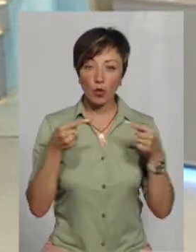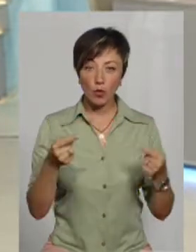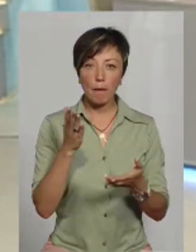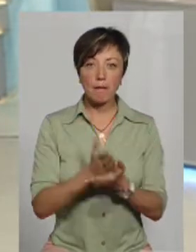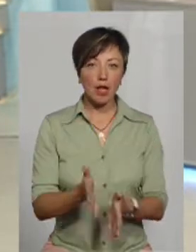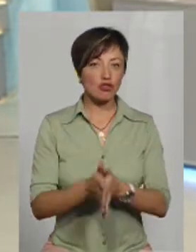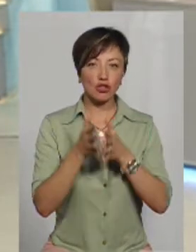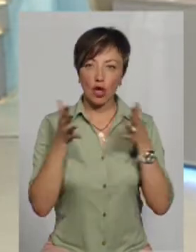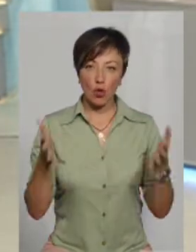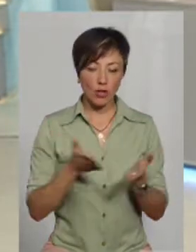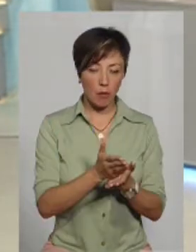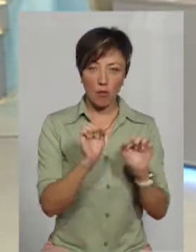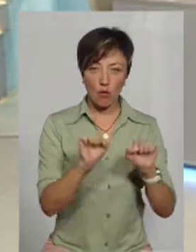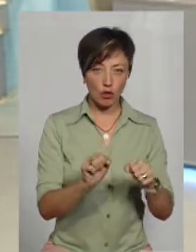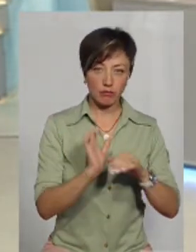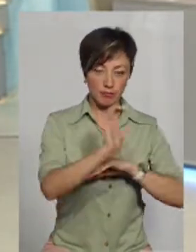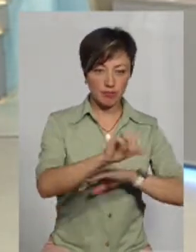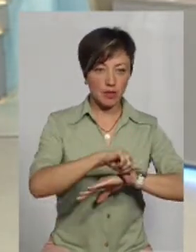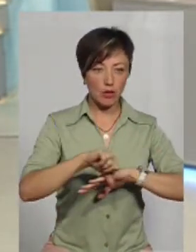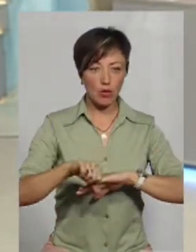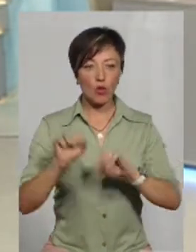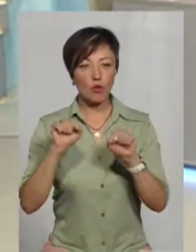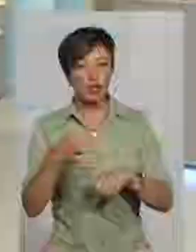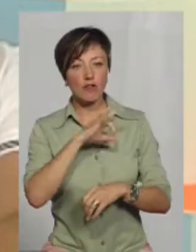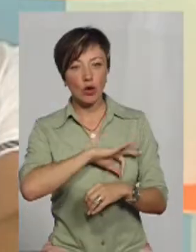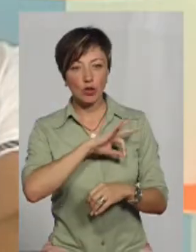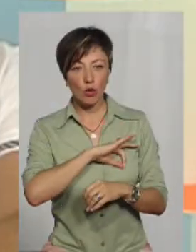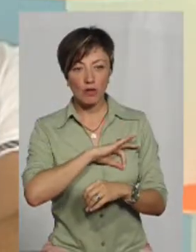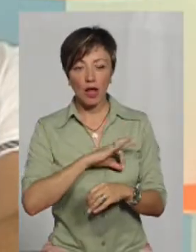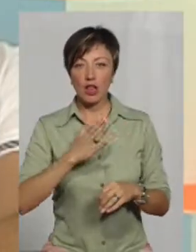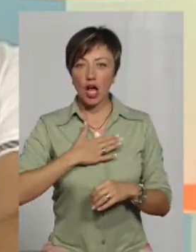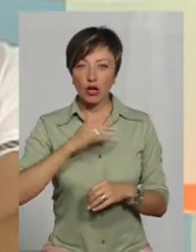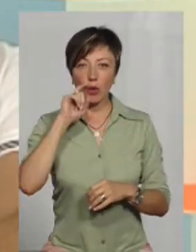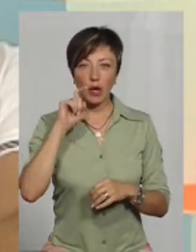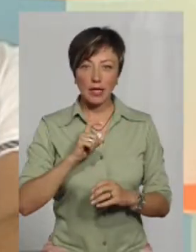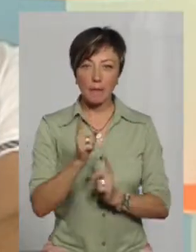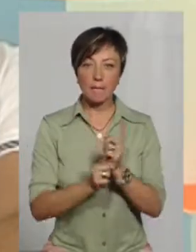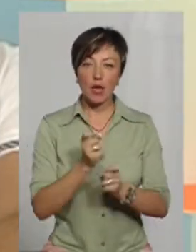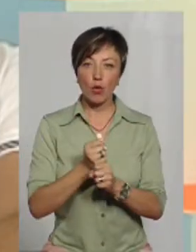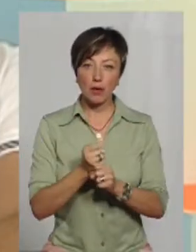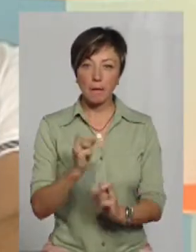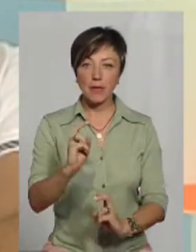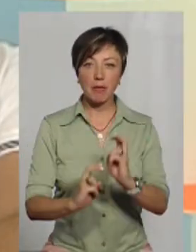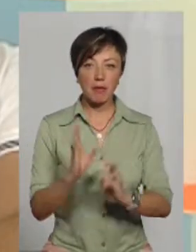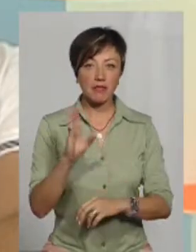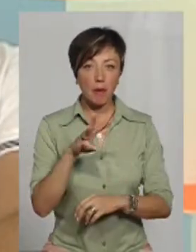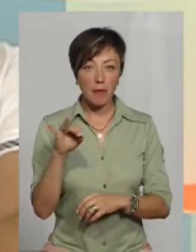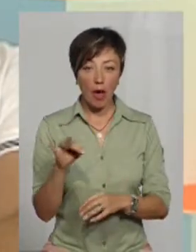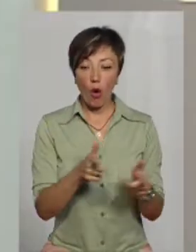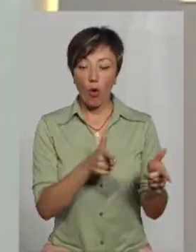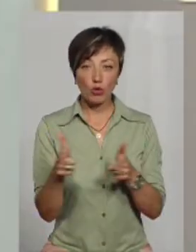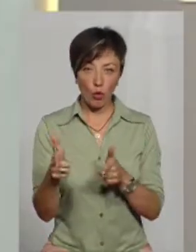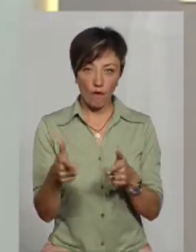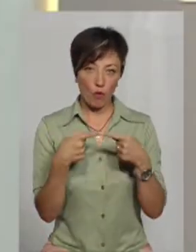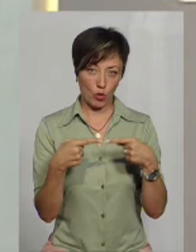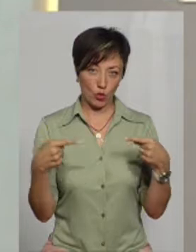має широкий шлях. Вона може йти за кордон. Вона може використовуватися нашими українськими переробними підприємствами для виробництва